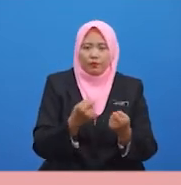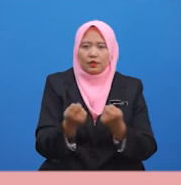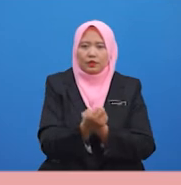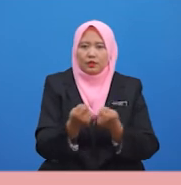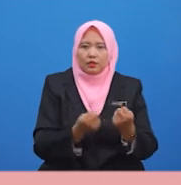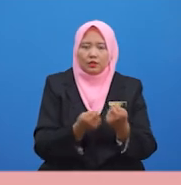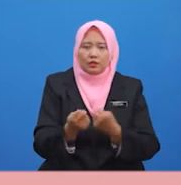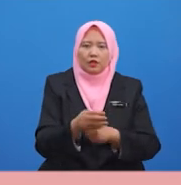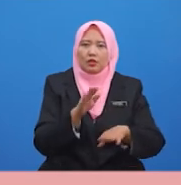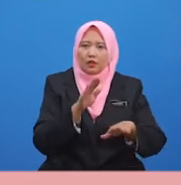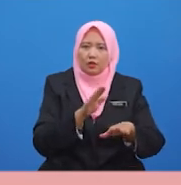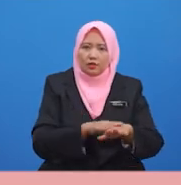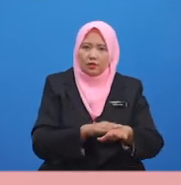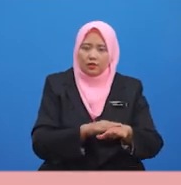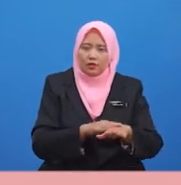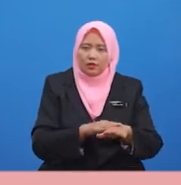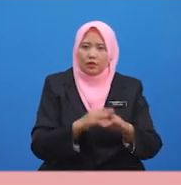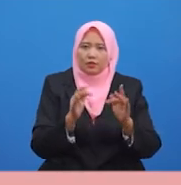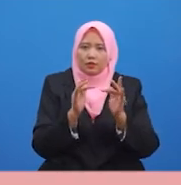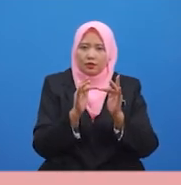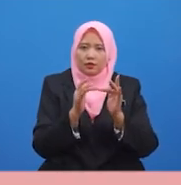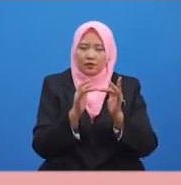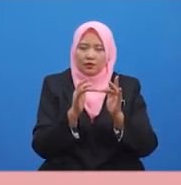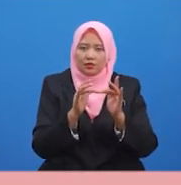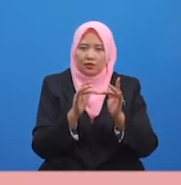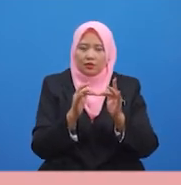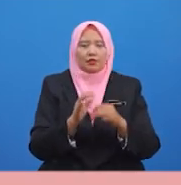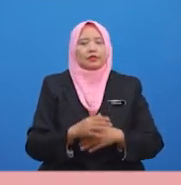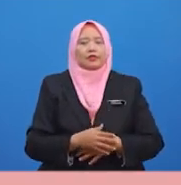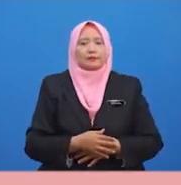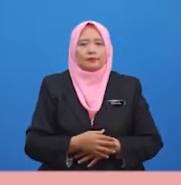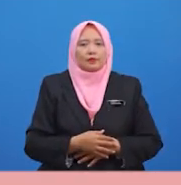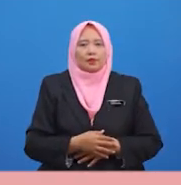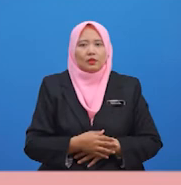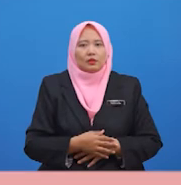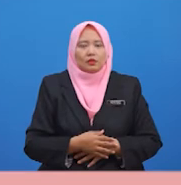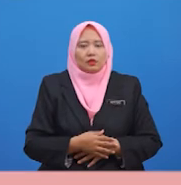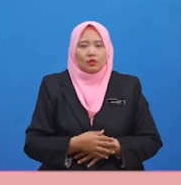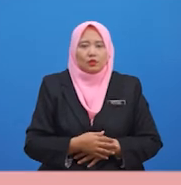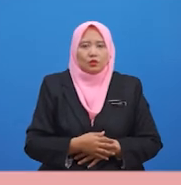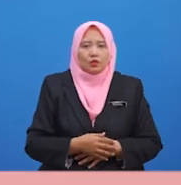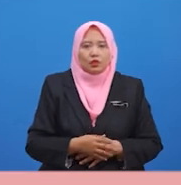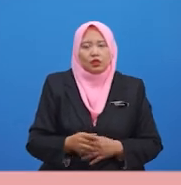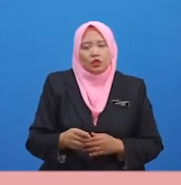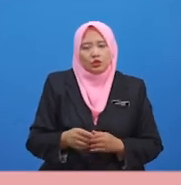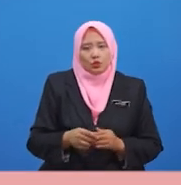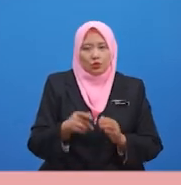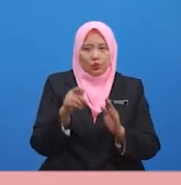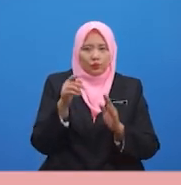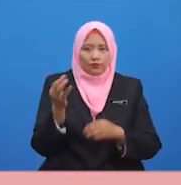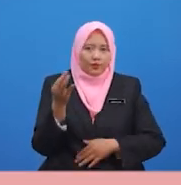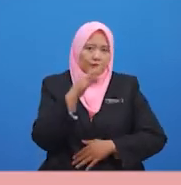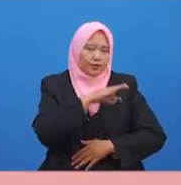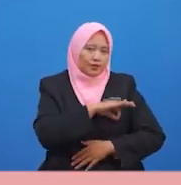soalan. Stimulus menjelaskan tentang perniagaan atas talian yang